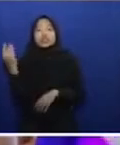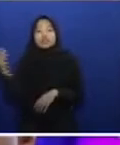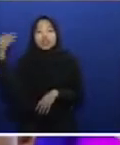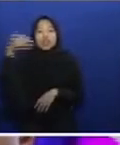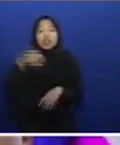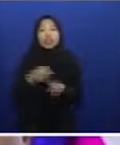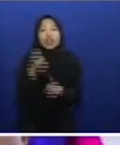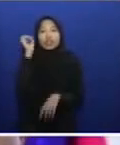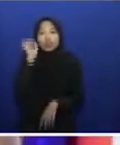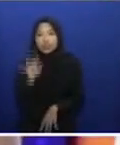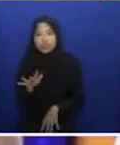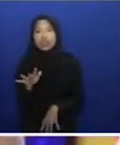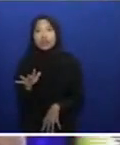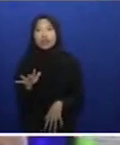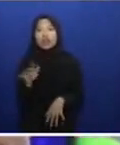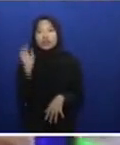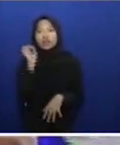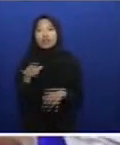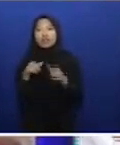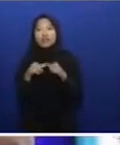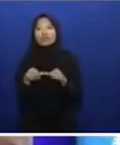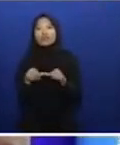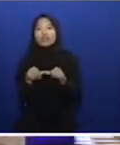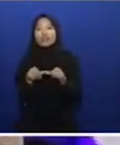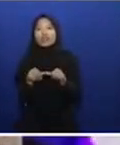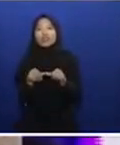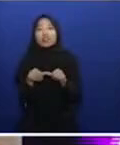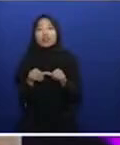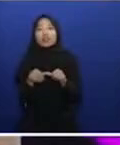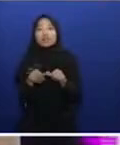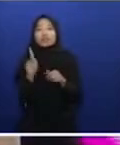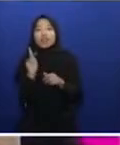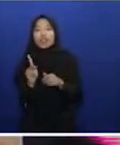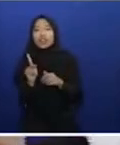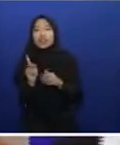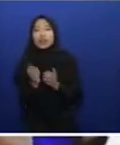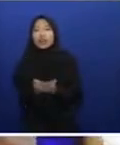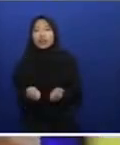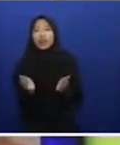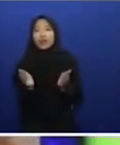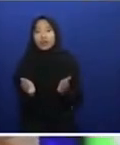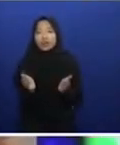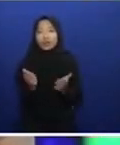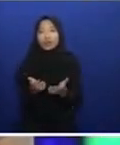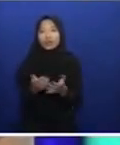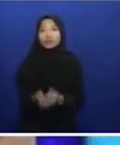Naik perintis 14 hari, kapal laut. Yang isinya itu adalah ayam-ayam,